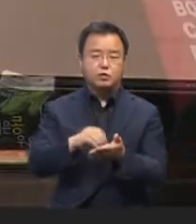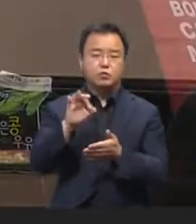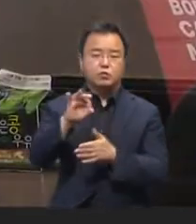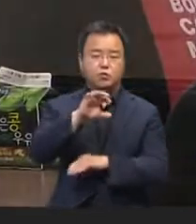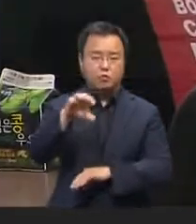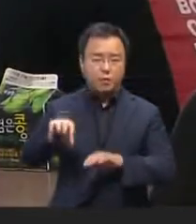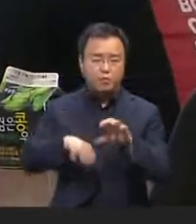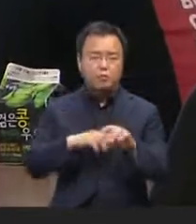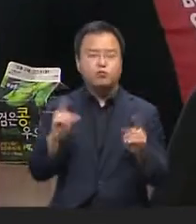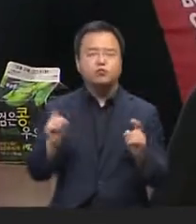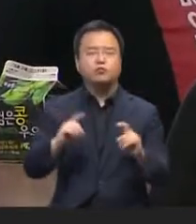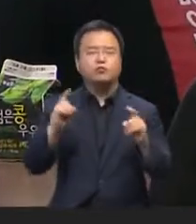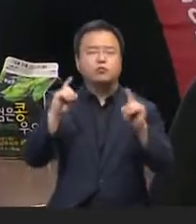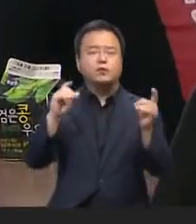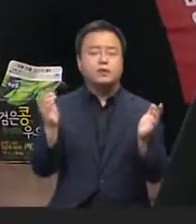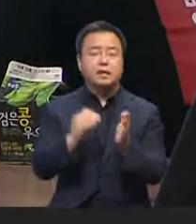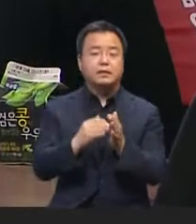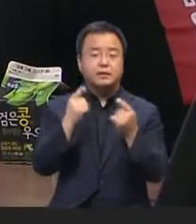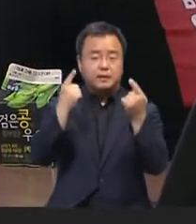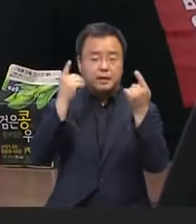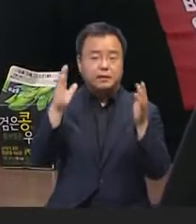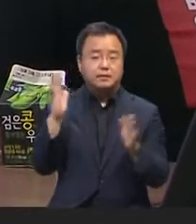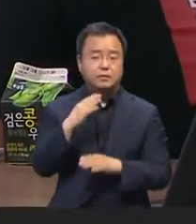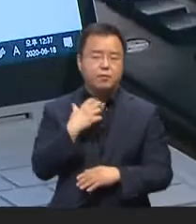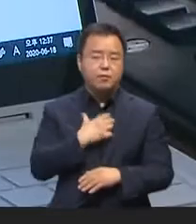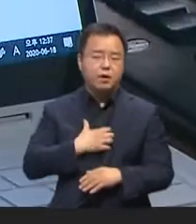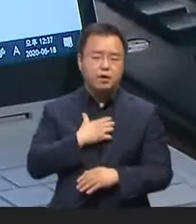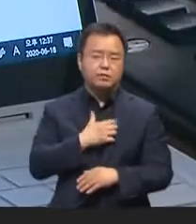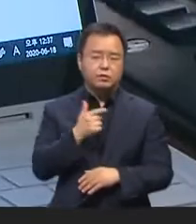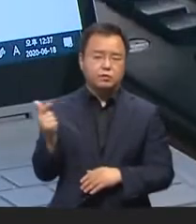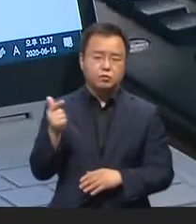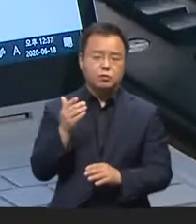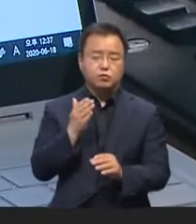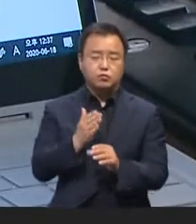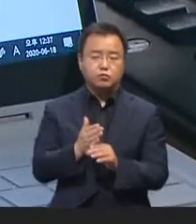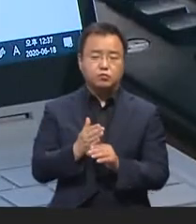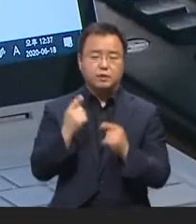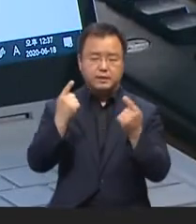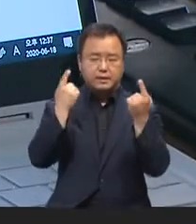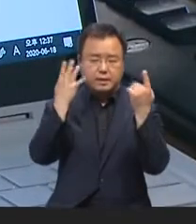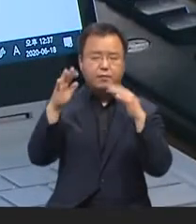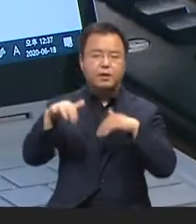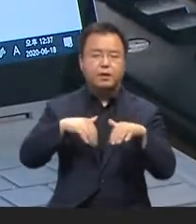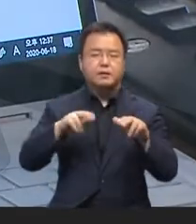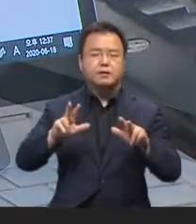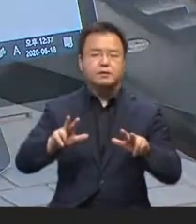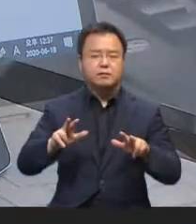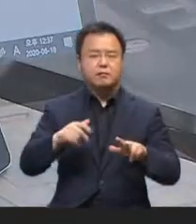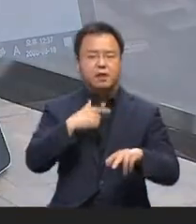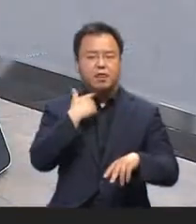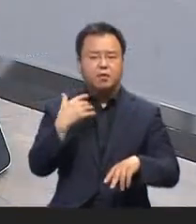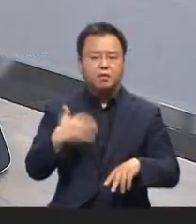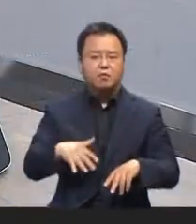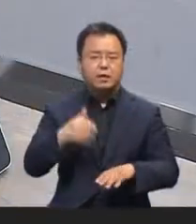투쟁까지 대학생들의 불만과 불안이 높아지는 가운데 대학가는 지금까지 경험하지